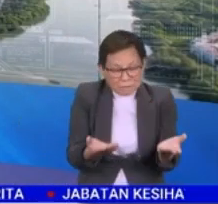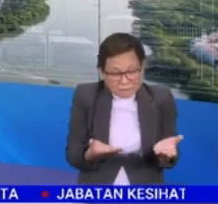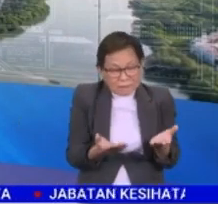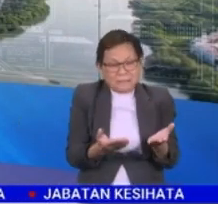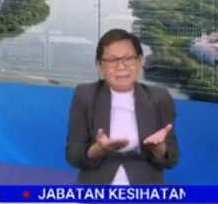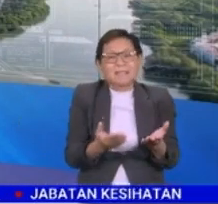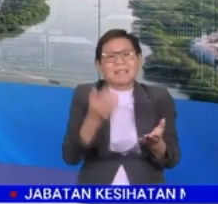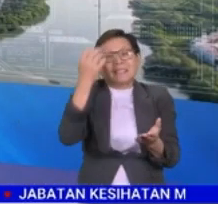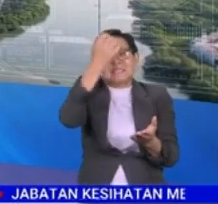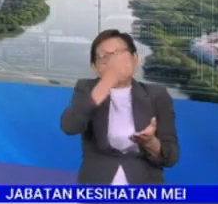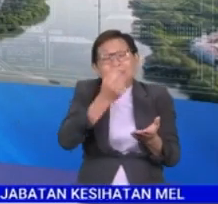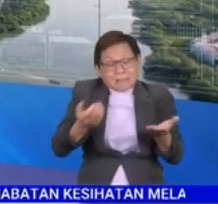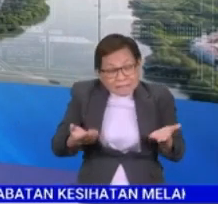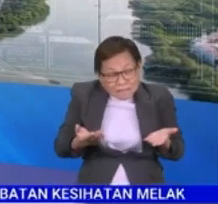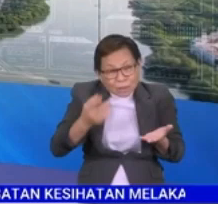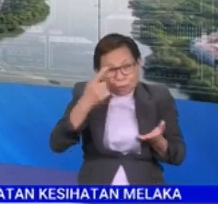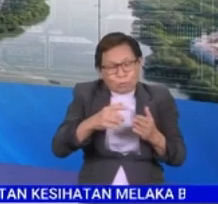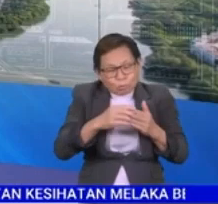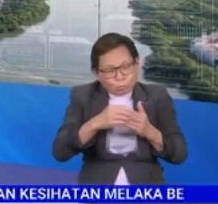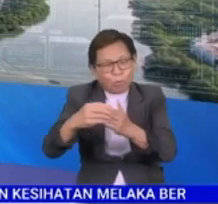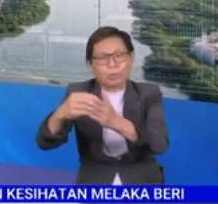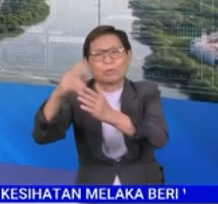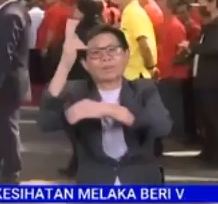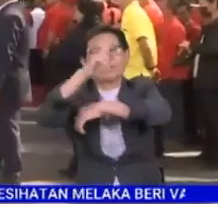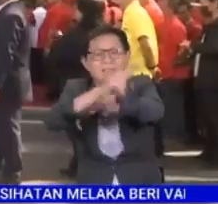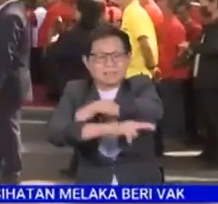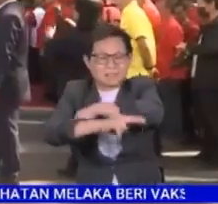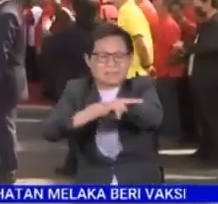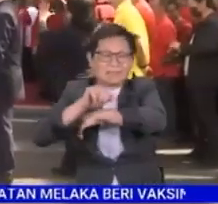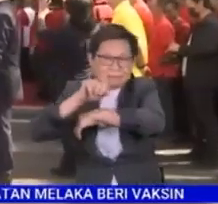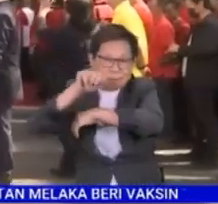lokal untuk meracuni kerajaan negeri